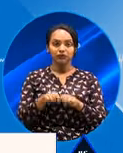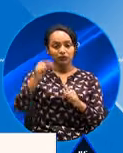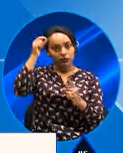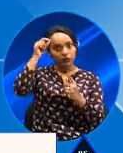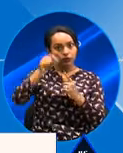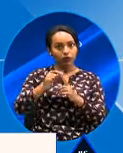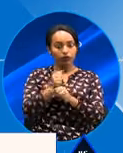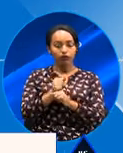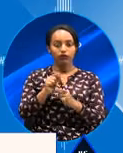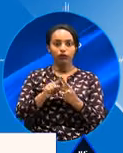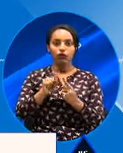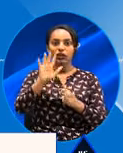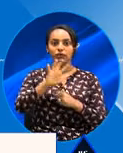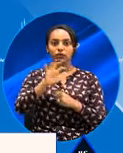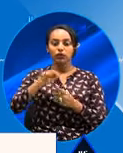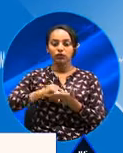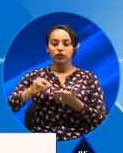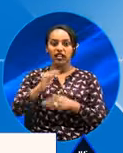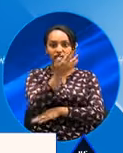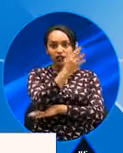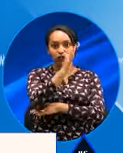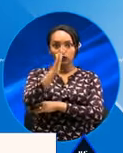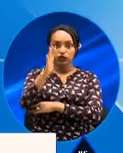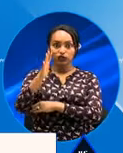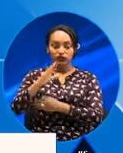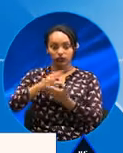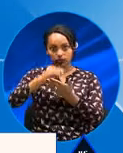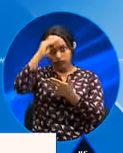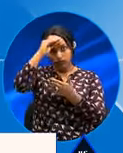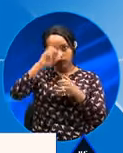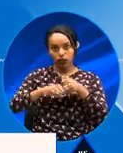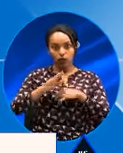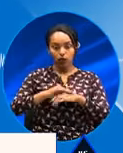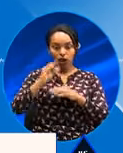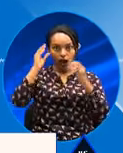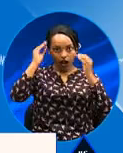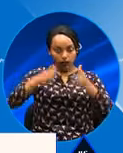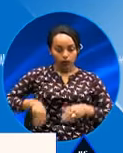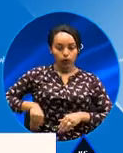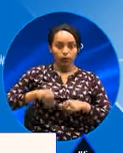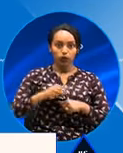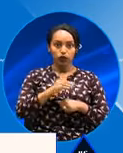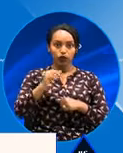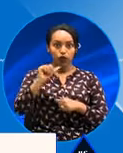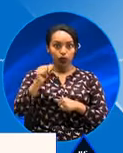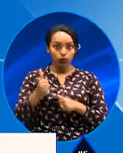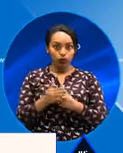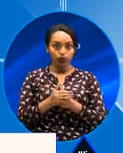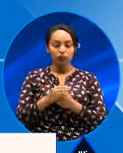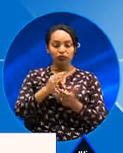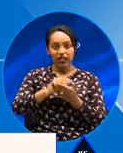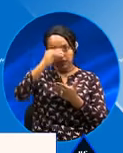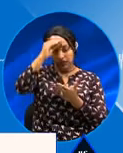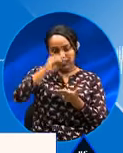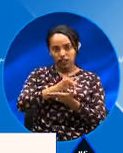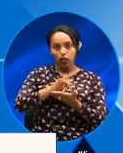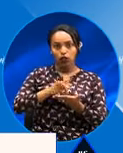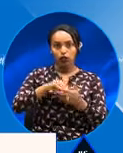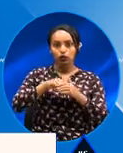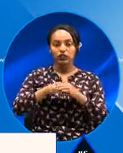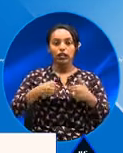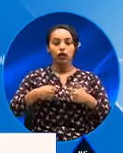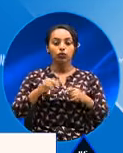እቅድ ተይዞ ወደ 500 ሚሊዮን ችግኞችን የትምህርት ዘርፉ መምህራን፣ ተማሪዎችና ሌሎችም በትምህርት ሴክተር ውስጥ